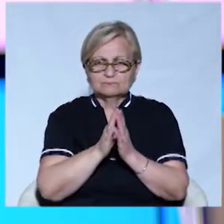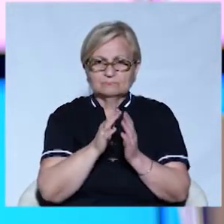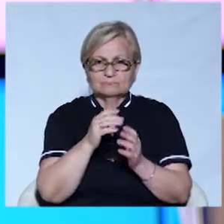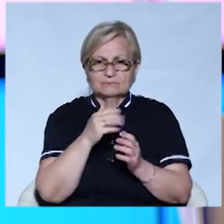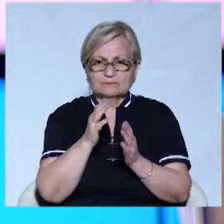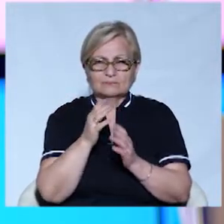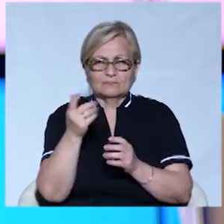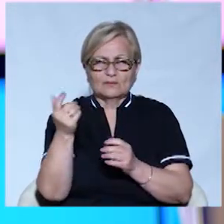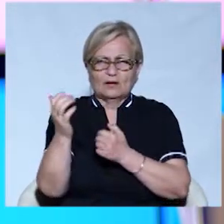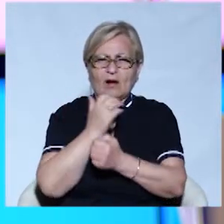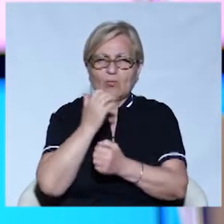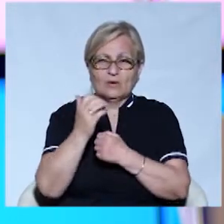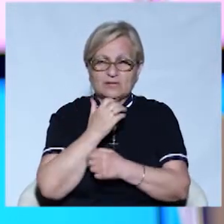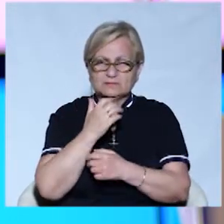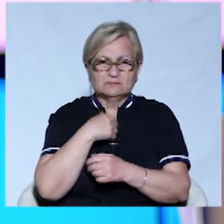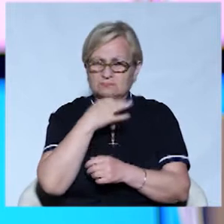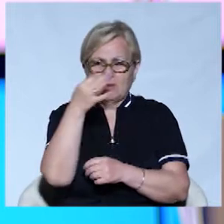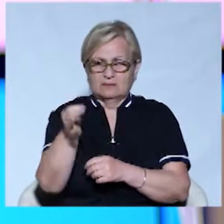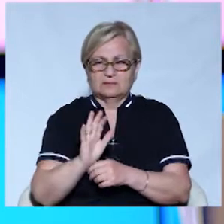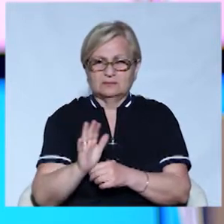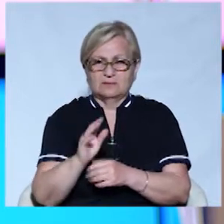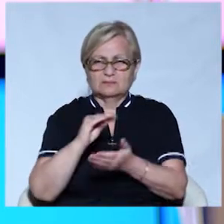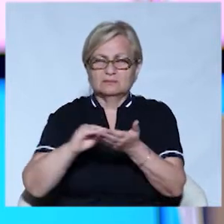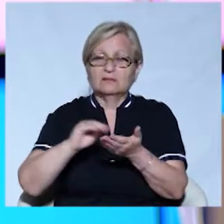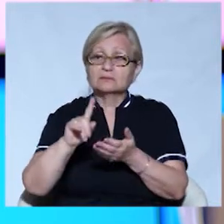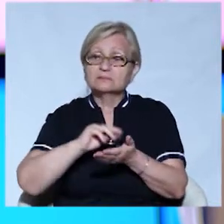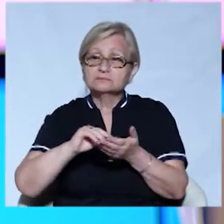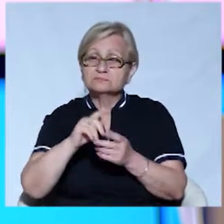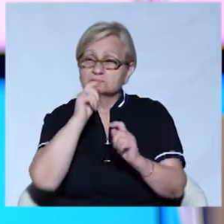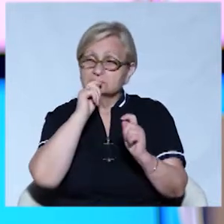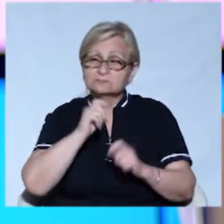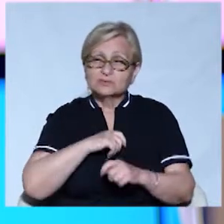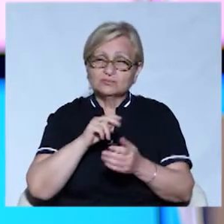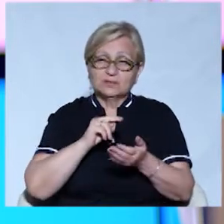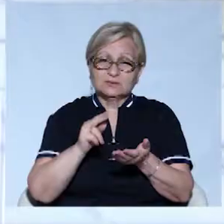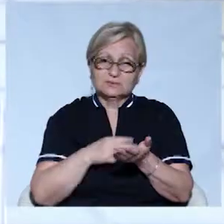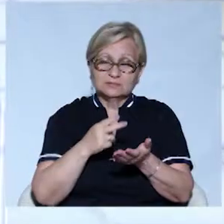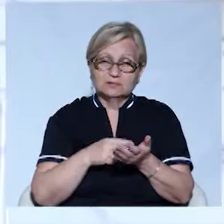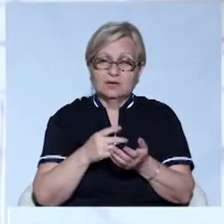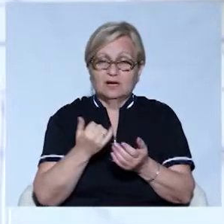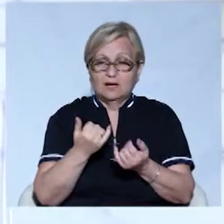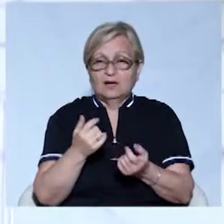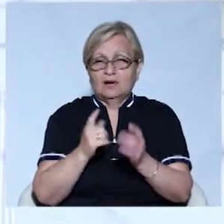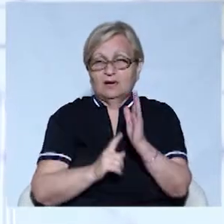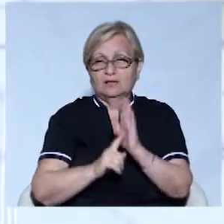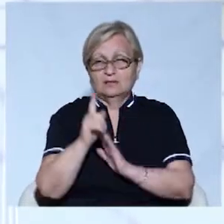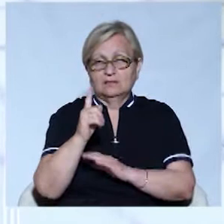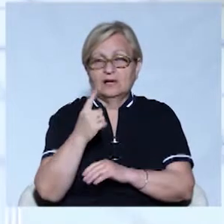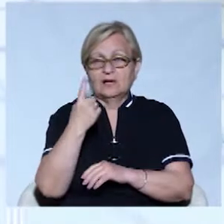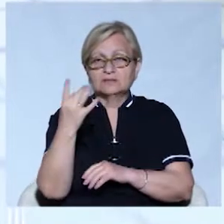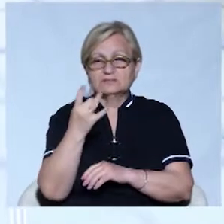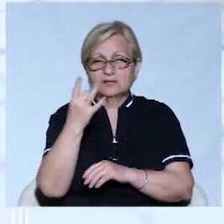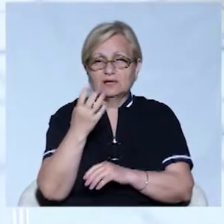ტელესკოლაში გამოგეგზავნათ თქვენი ნაწერი ნაჩუქარი წიგნი, იმიტომ რომ მოდით დღეს ერთხელ